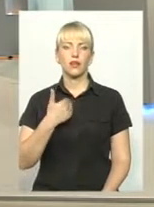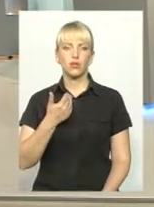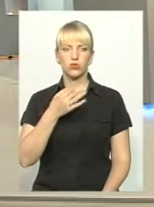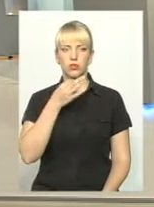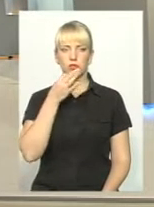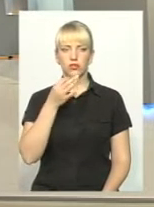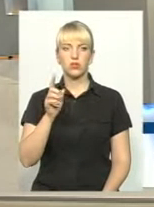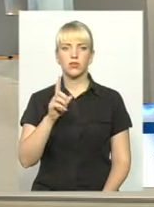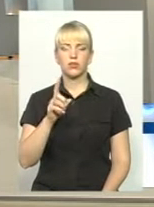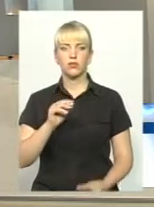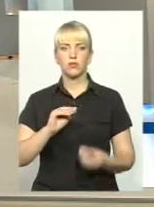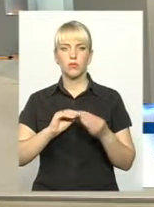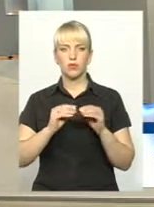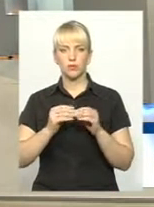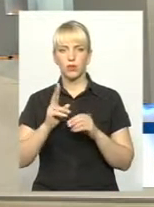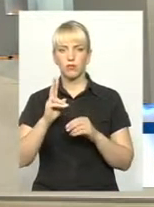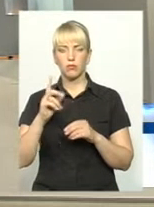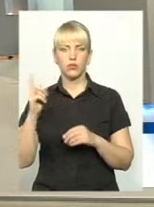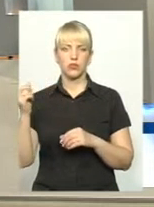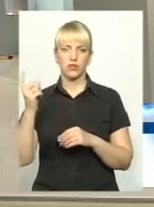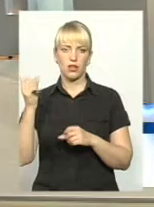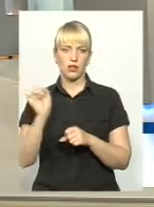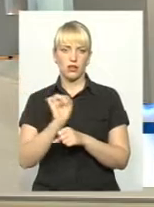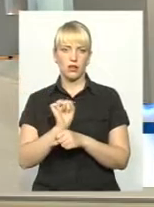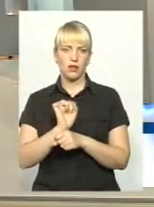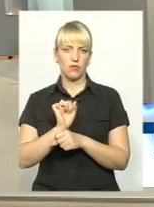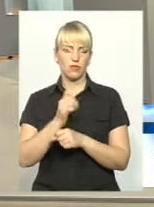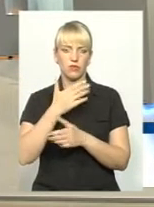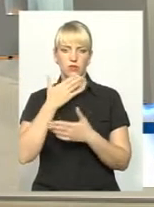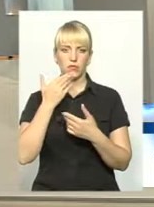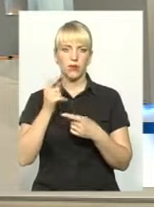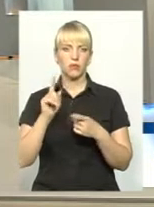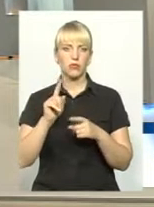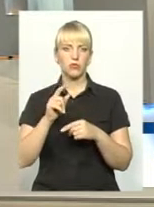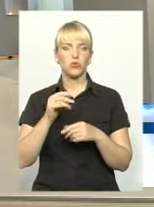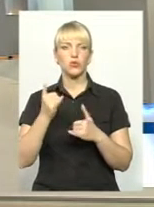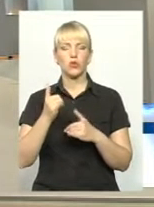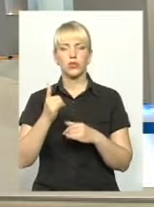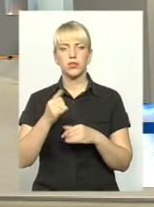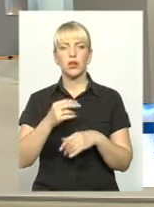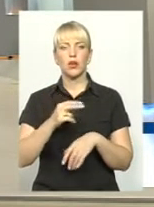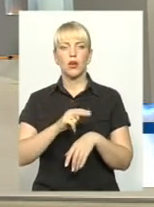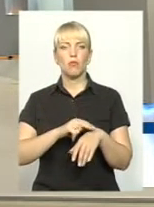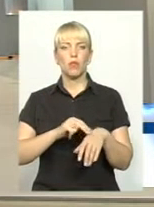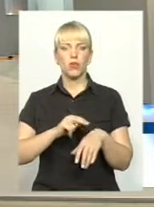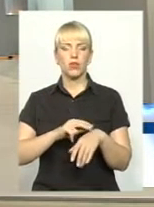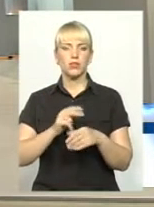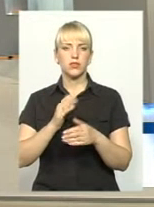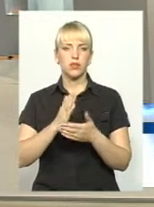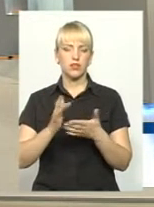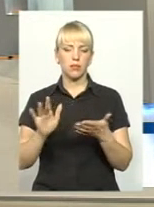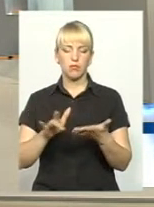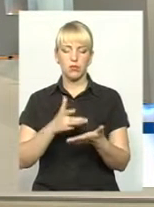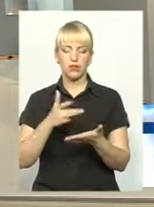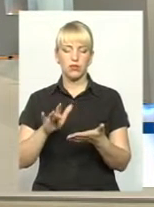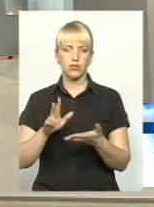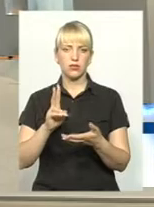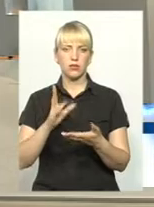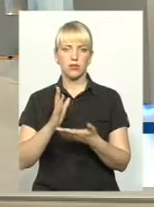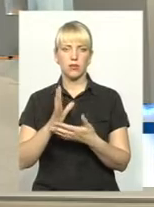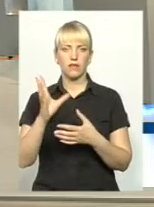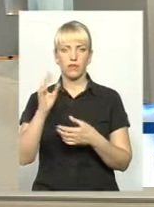проблем встановлення власника автомобіля нема, тому що на сьогоднішній день у патрульної поліції в руках є відповідні планшети, які мають всю